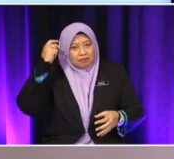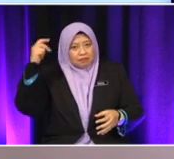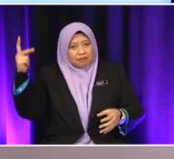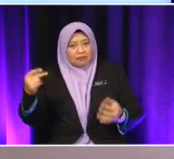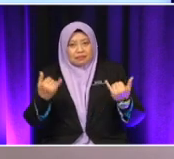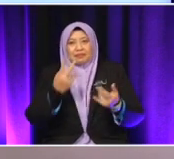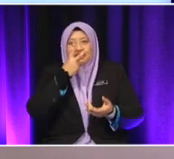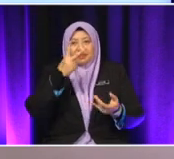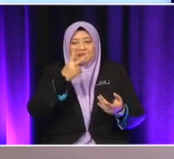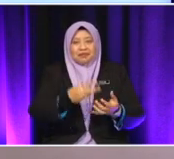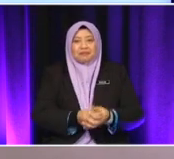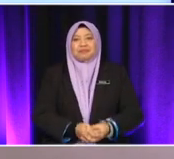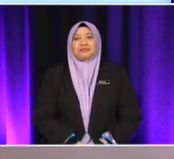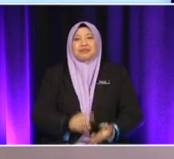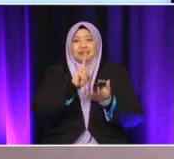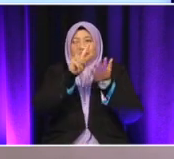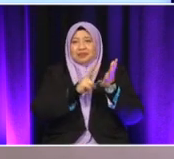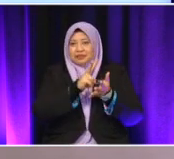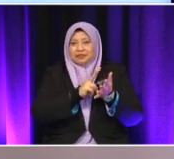profil guru kita